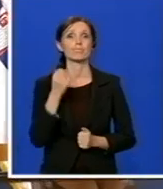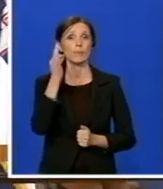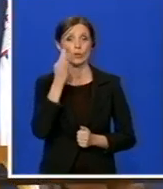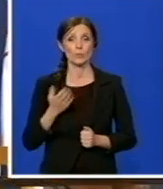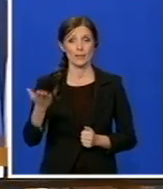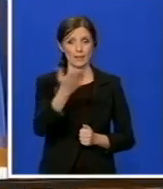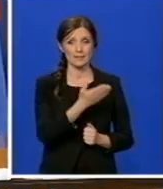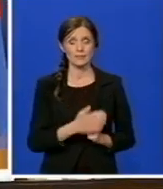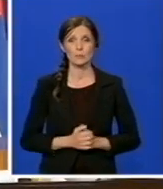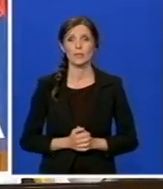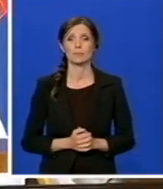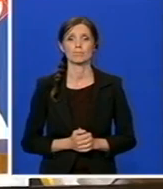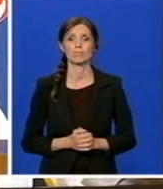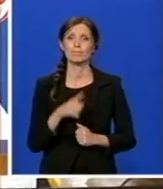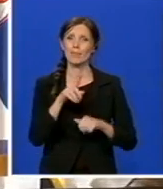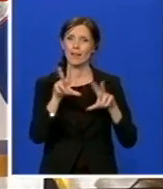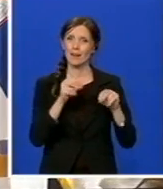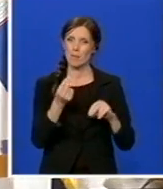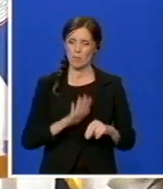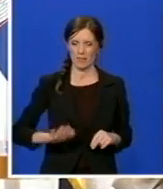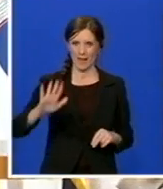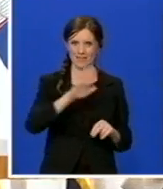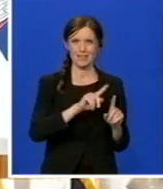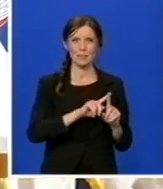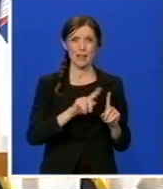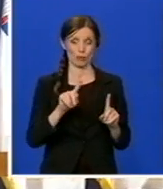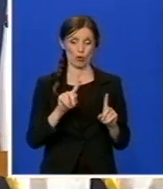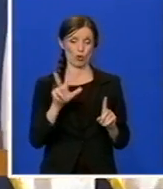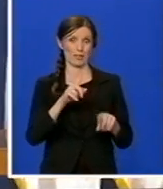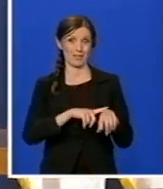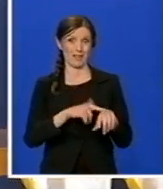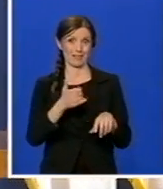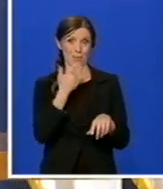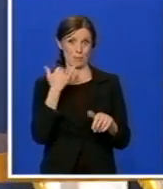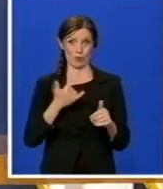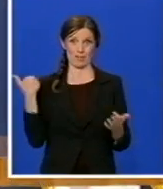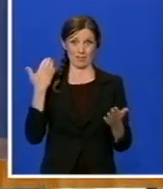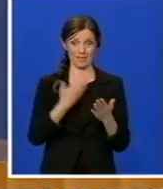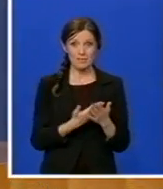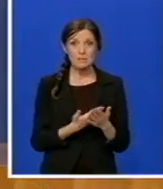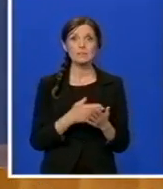svima. U Republici Srbije do 15 časova registrovano ukupno